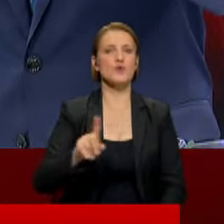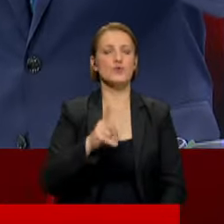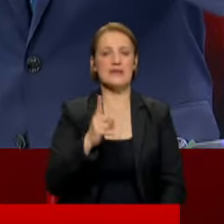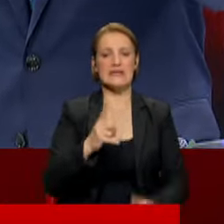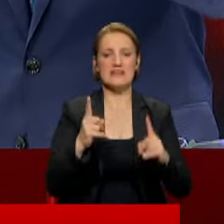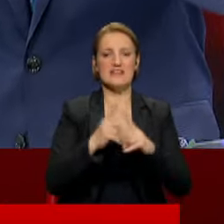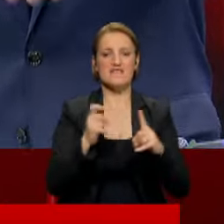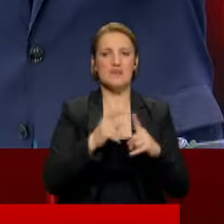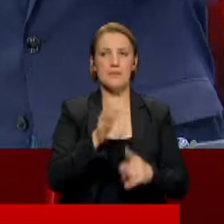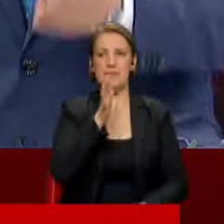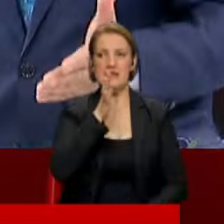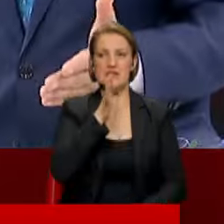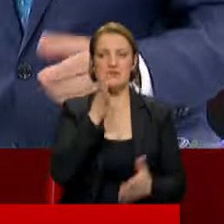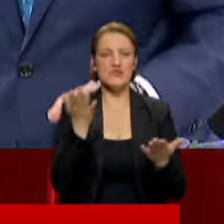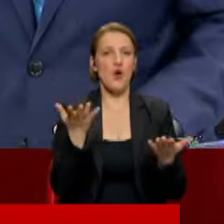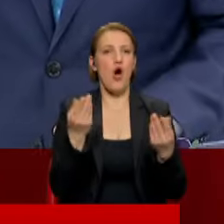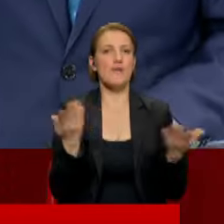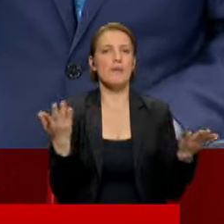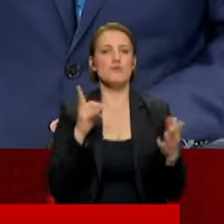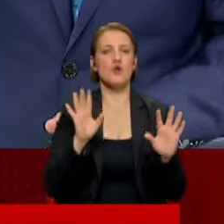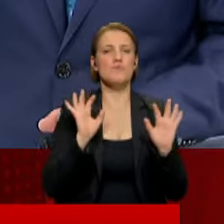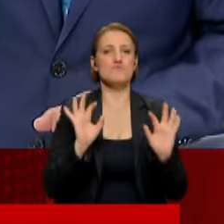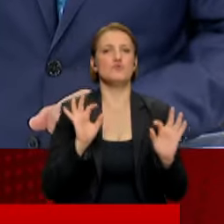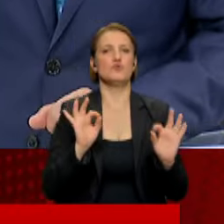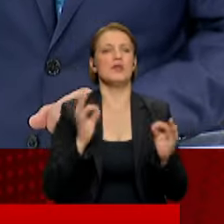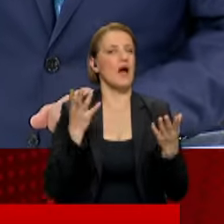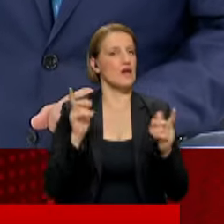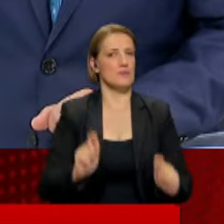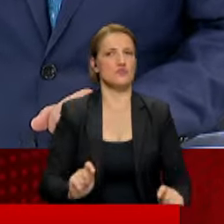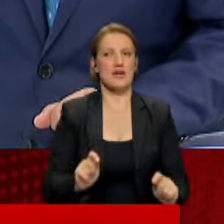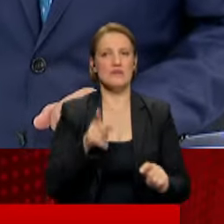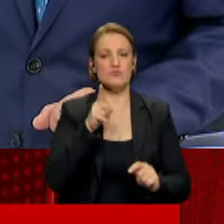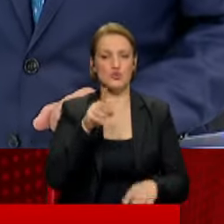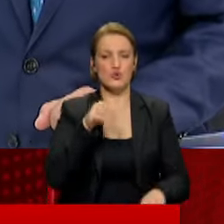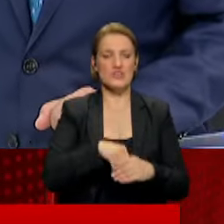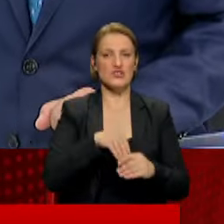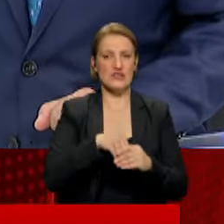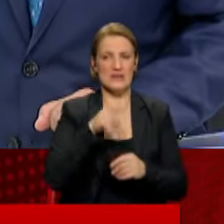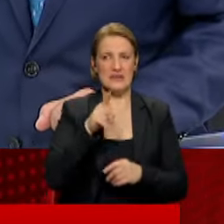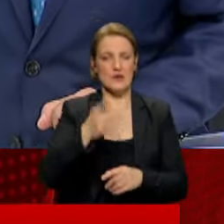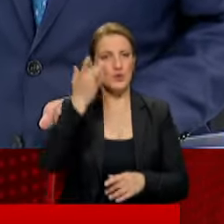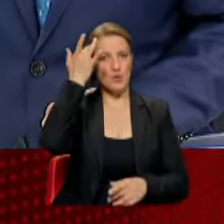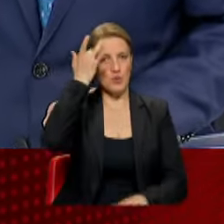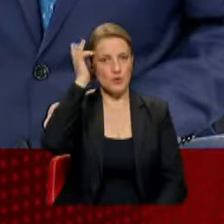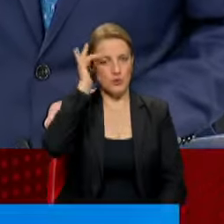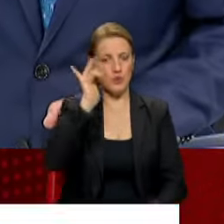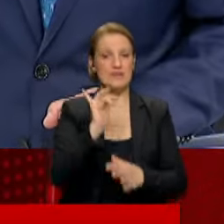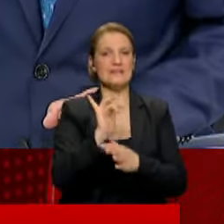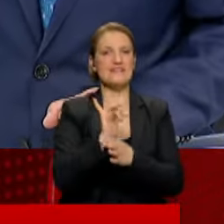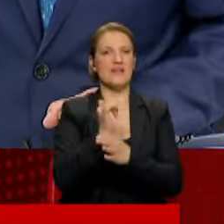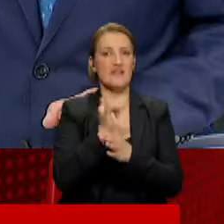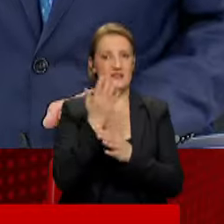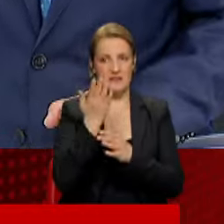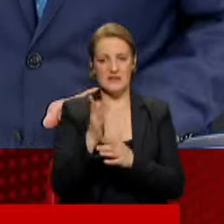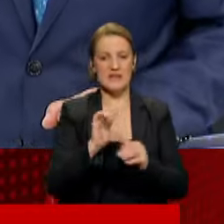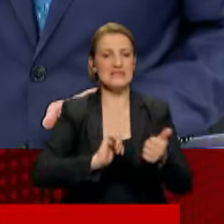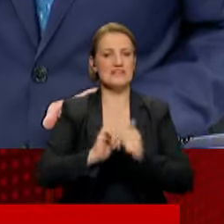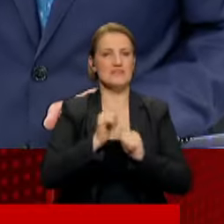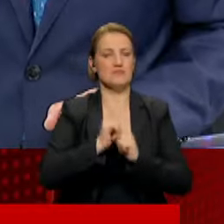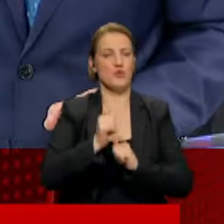kimliği bilinci aidiyeti oluşmamış bunu Mutlak surette oluşturacağız Bunun için de kültürün sanatın ve